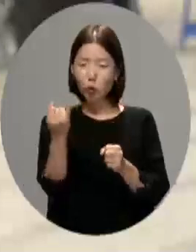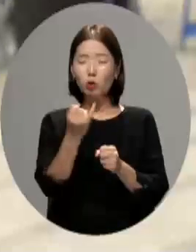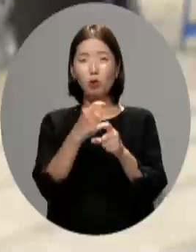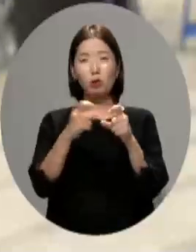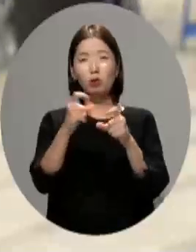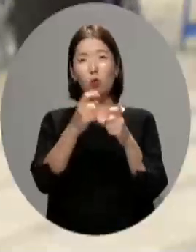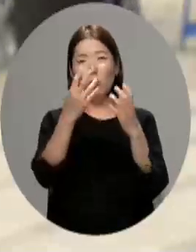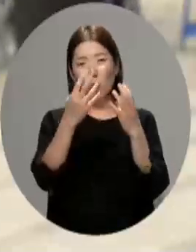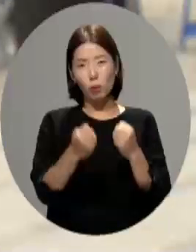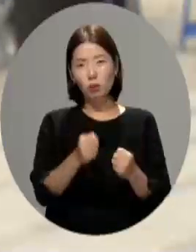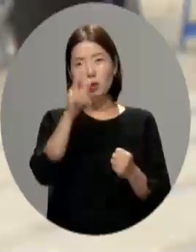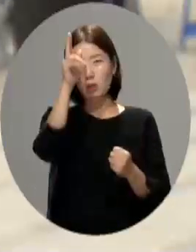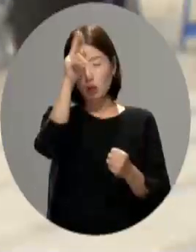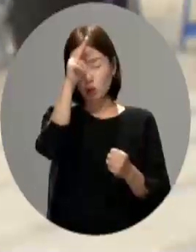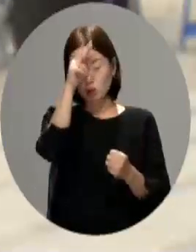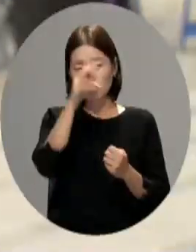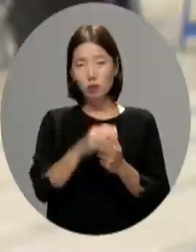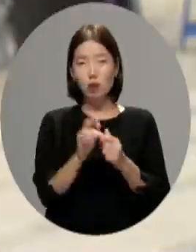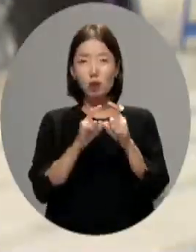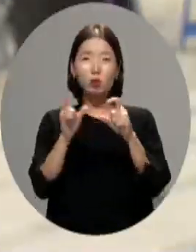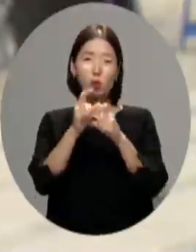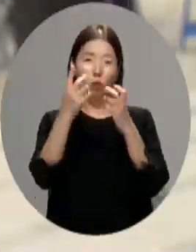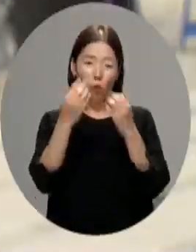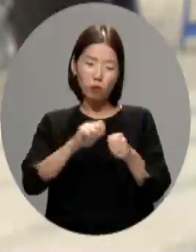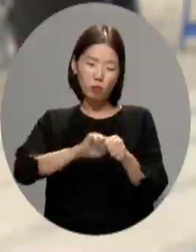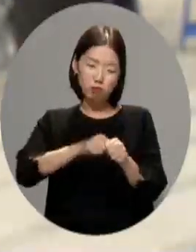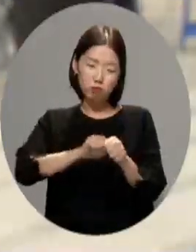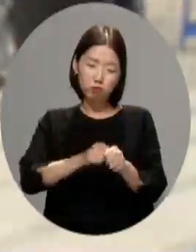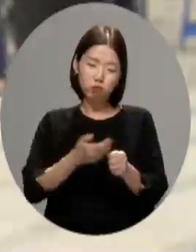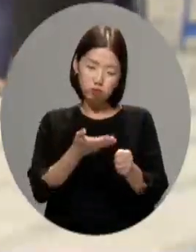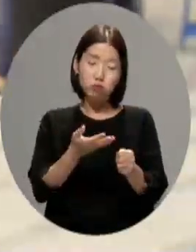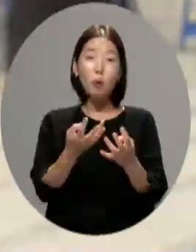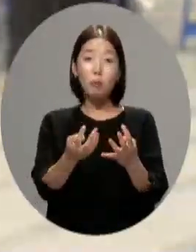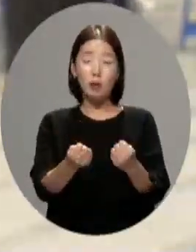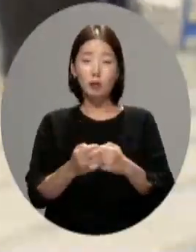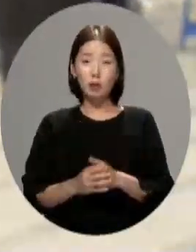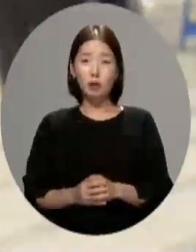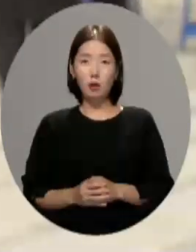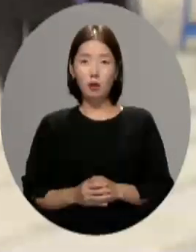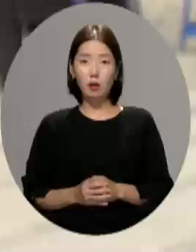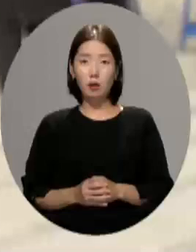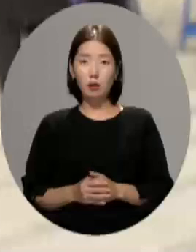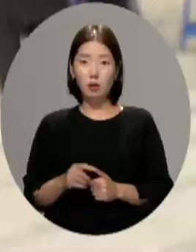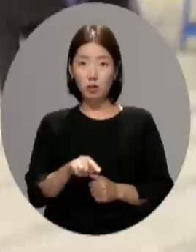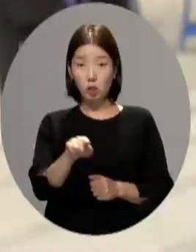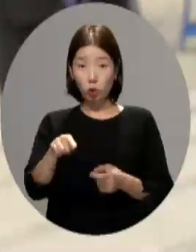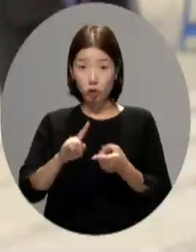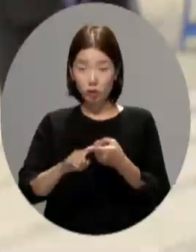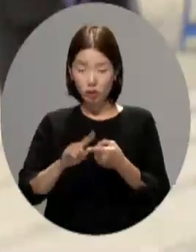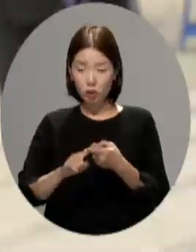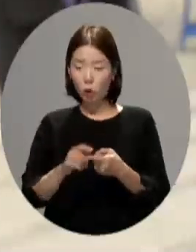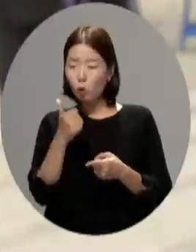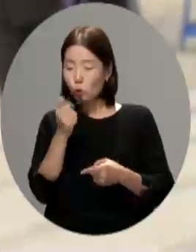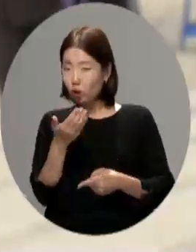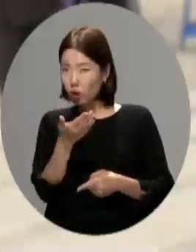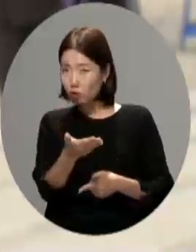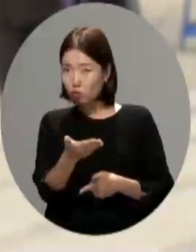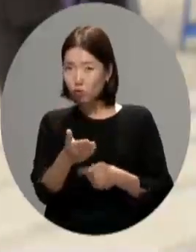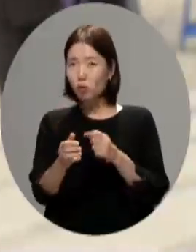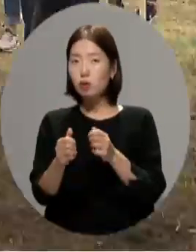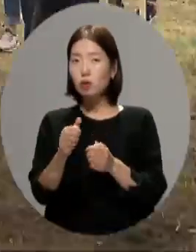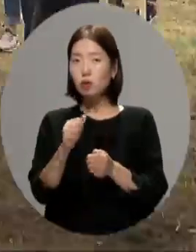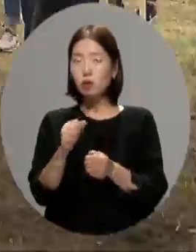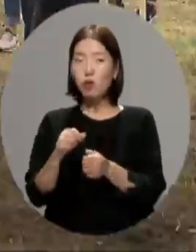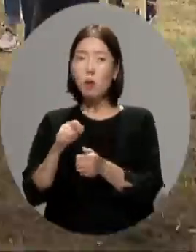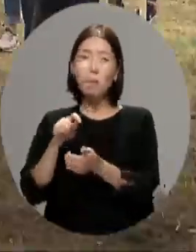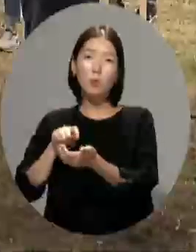많이, 경찰청 자료에 의하면 여성들이 더 많이 처벌받고 있는 것이 현실입니다. 성매매 수요자, 그러니까 알선자, 구매자를 처벌을